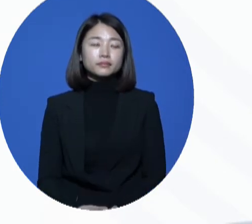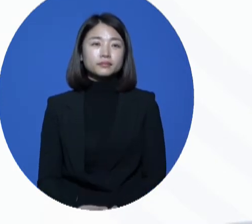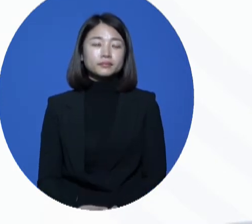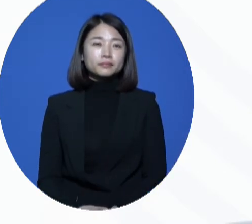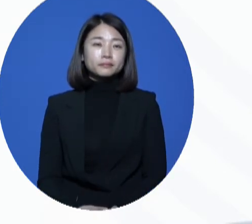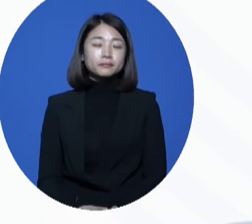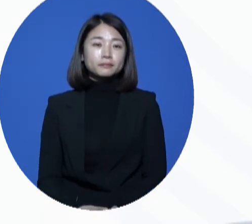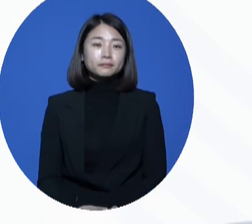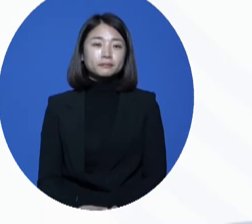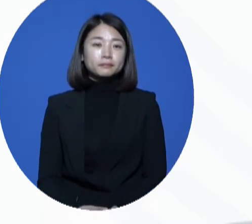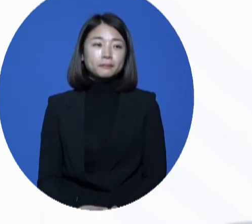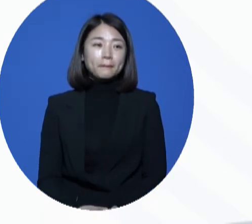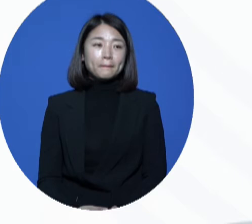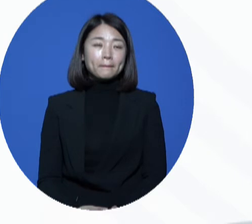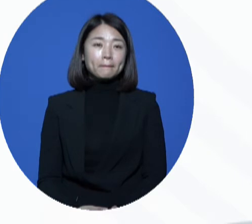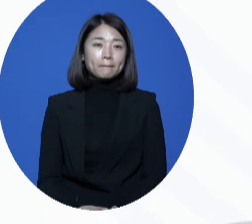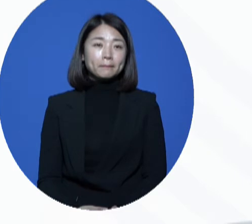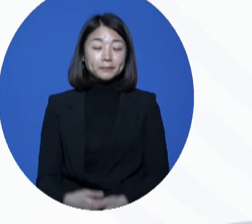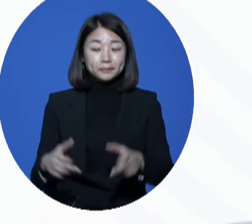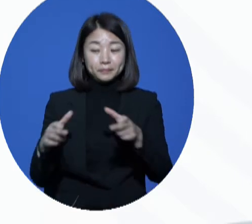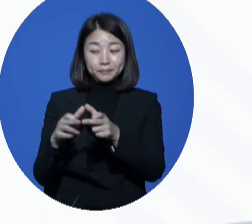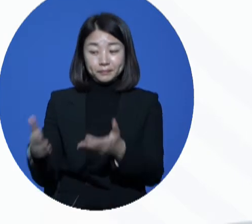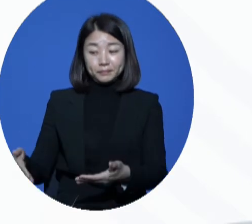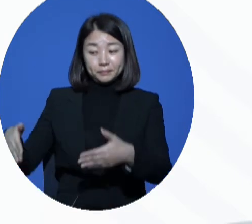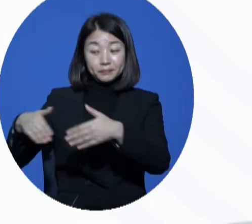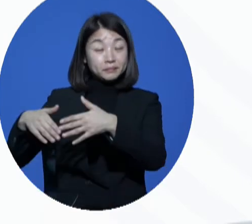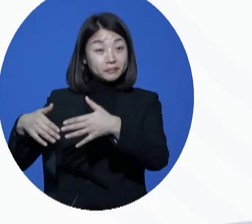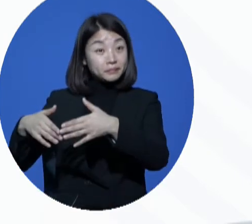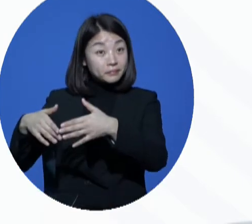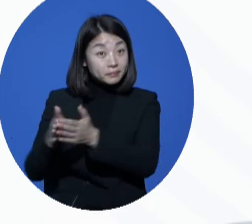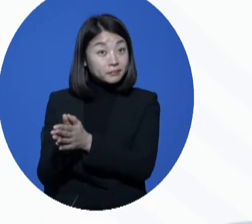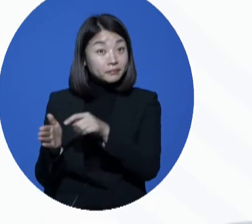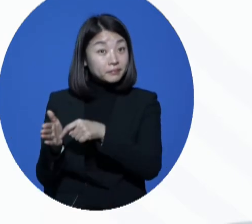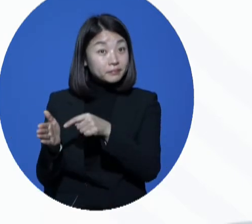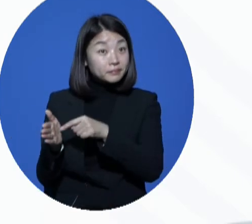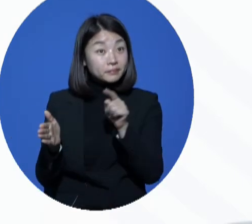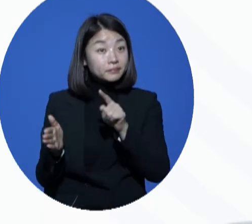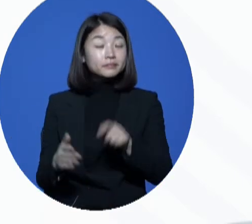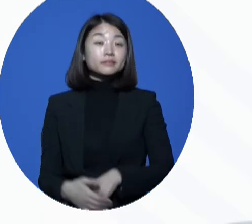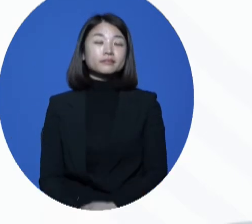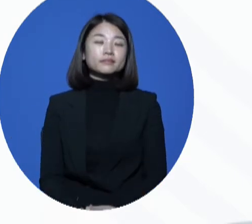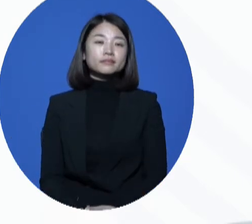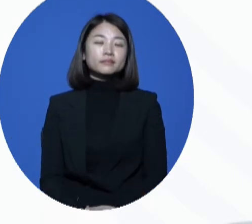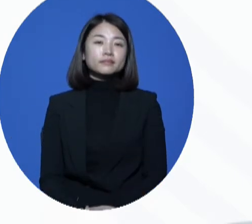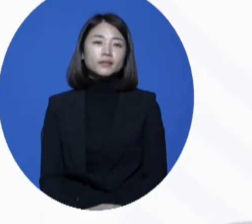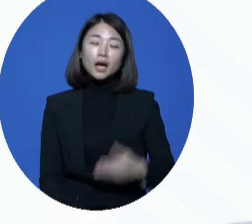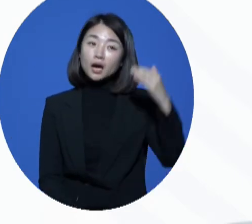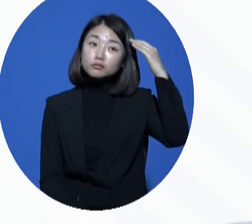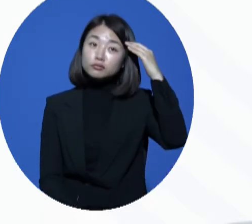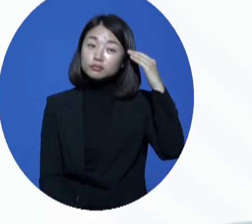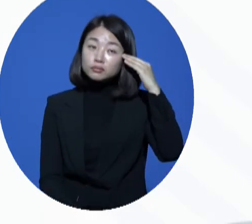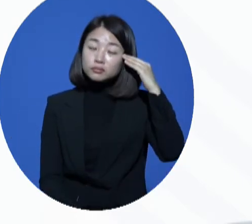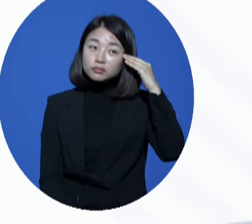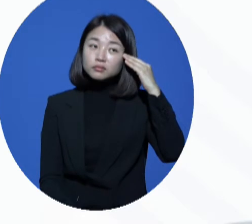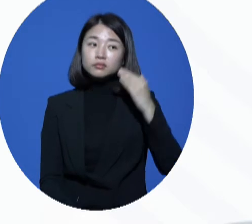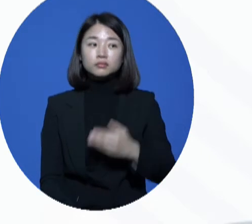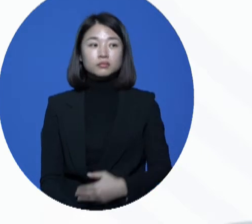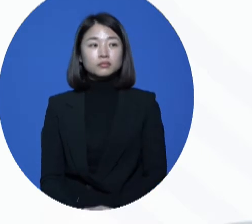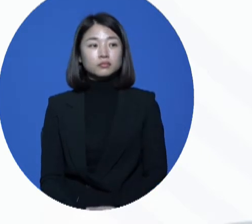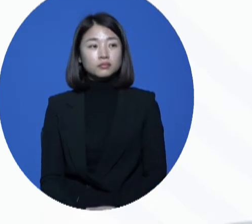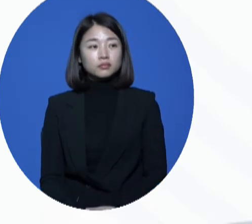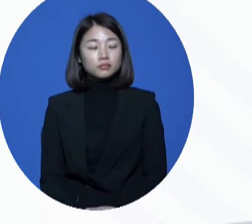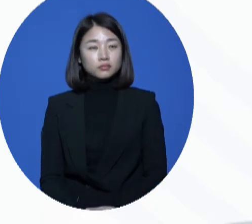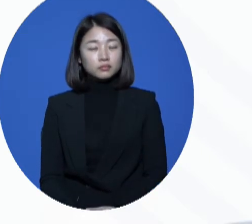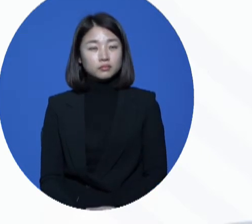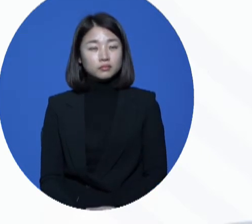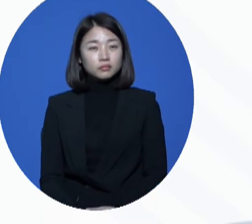촉구에 관련돼서는 짧게 말씀드리겠습니다. 제가 시간이 거의 다 돼서 한국에서도 이제 라파엘의